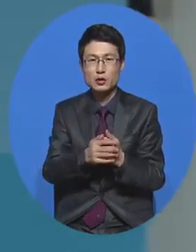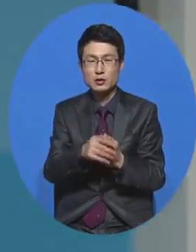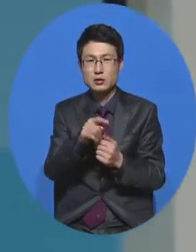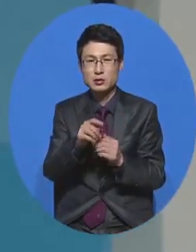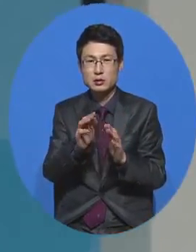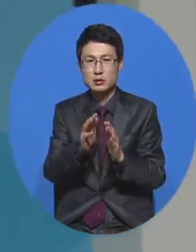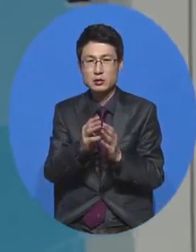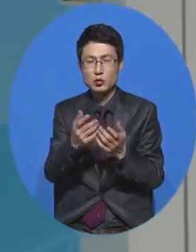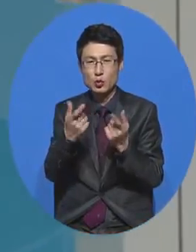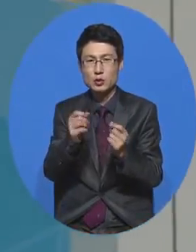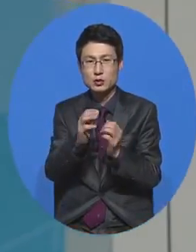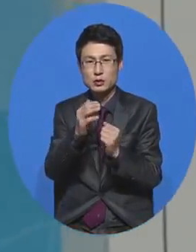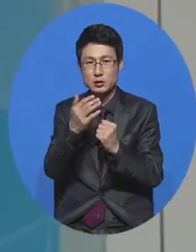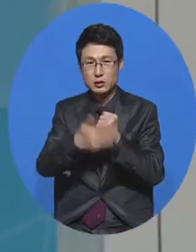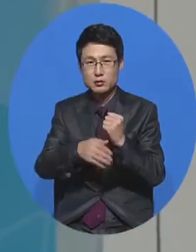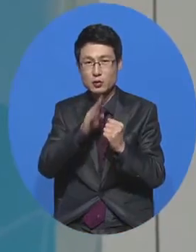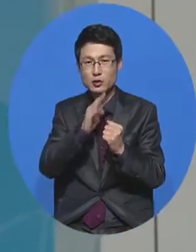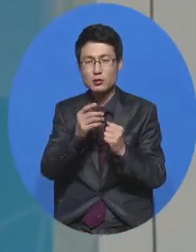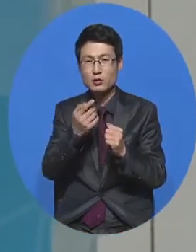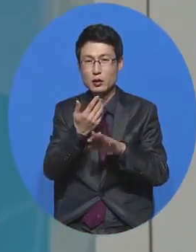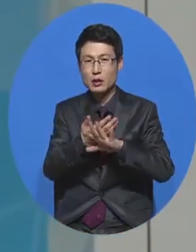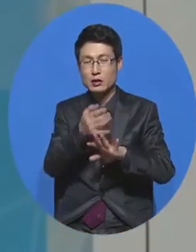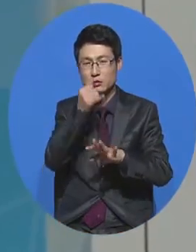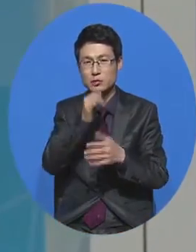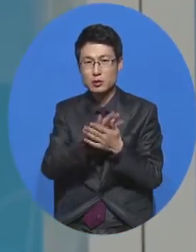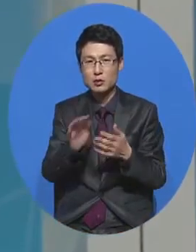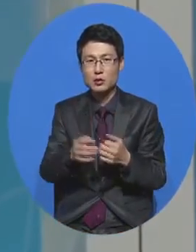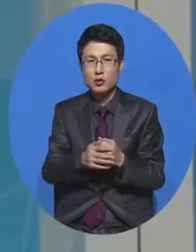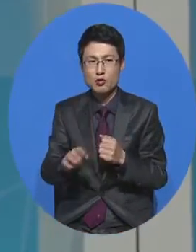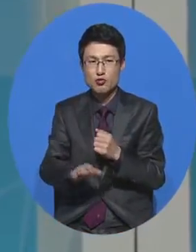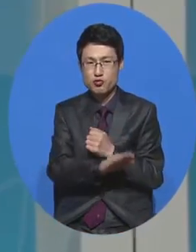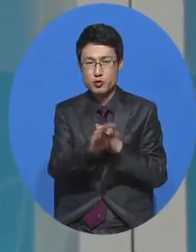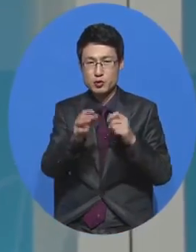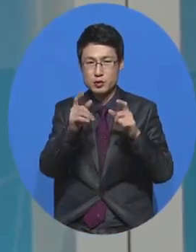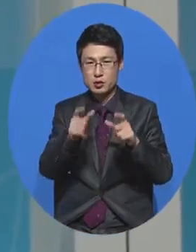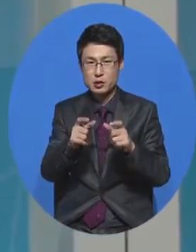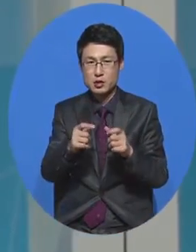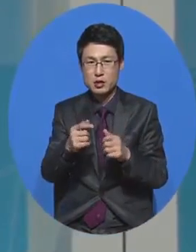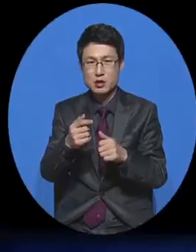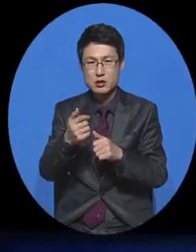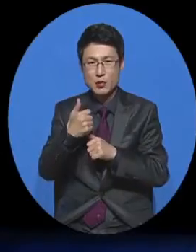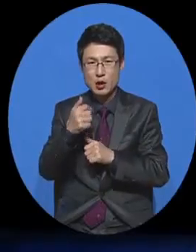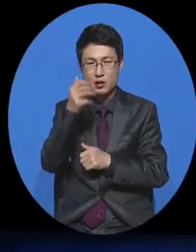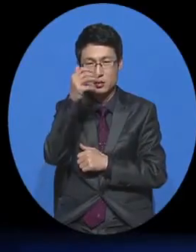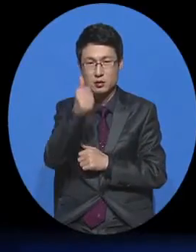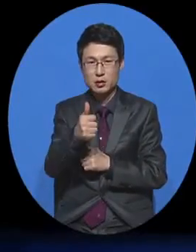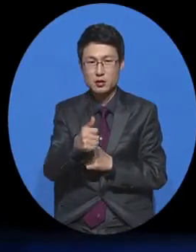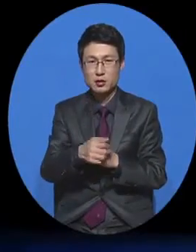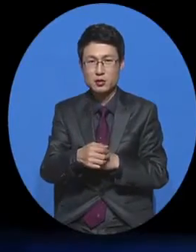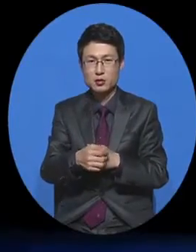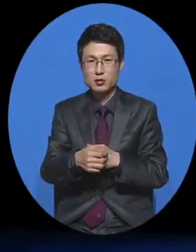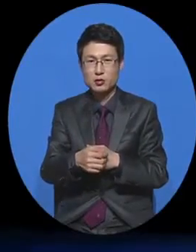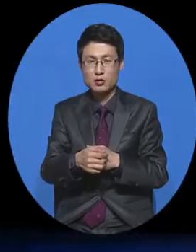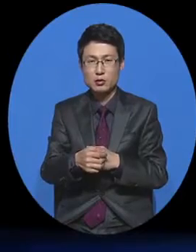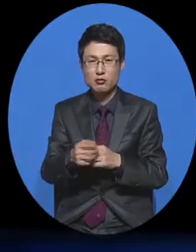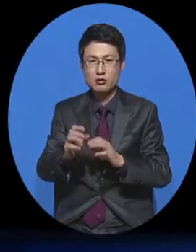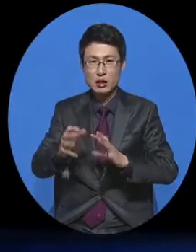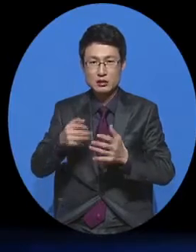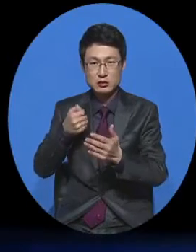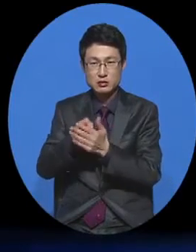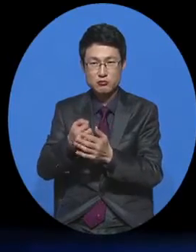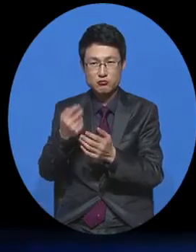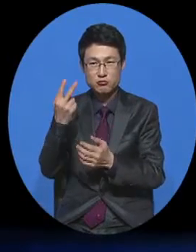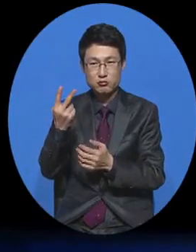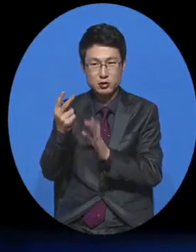같은 사진이지만 어떻게 다르냐 하면 우리 지역의 웁 영장이 국정의 는 두부의 실려 있는데